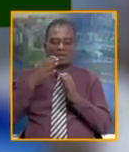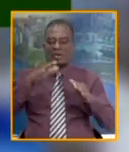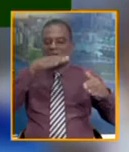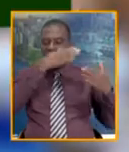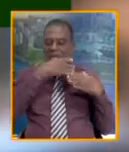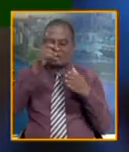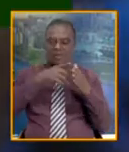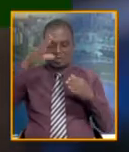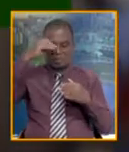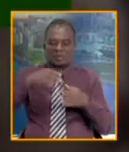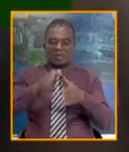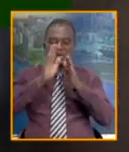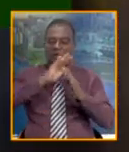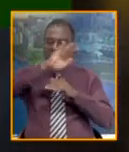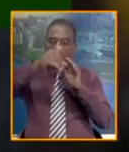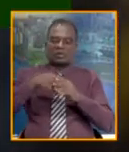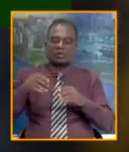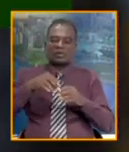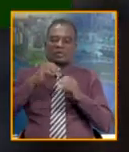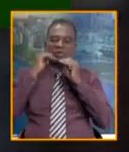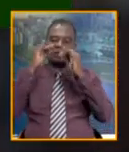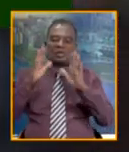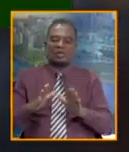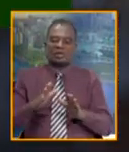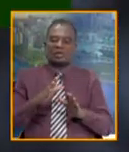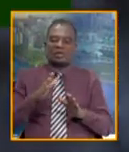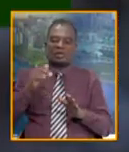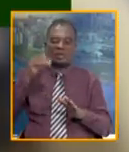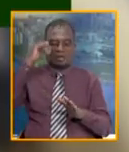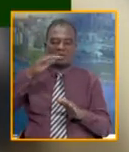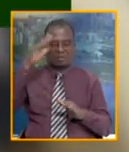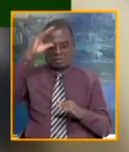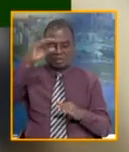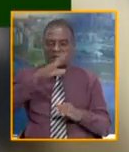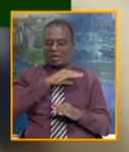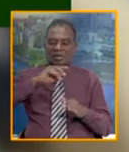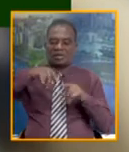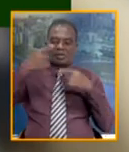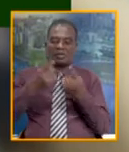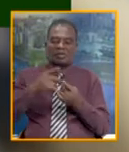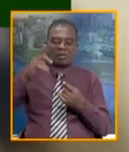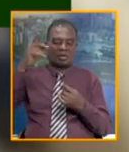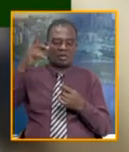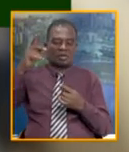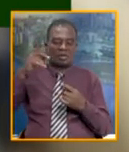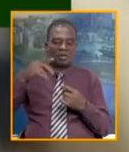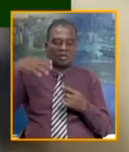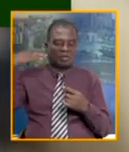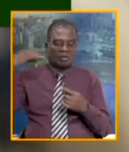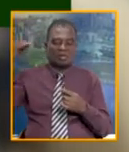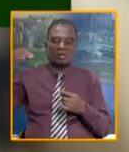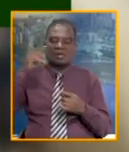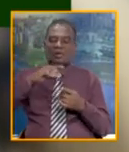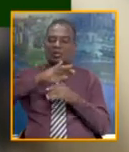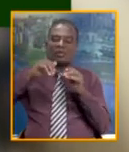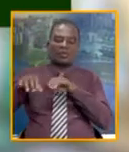chargé des droits de l'homme appelle l'ensemble des Ivoiriennes et des Ivoiriens, les partis et groupements politiques ainsi que les candidats indépendants à